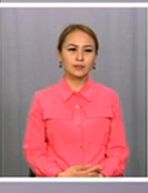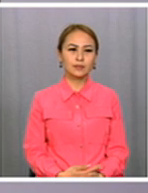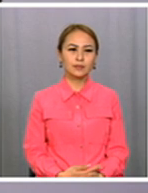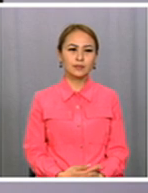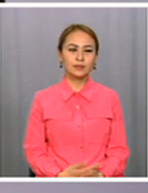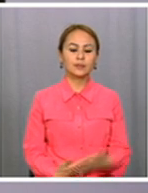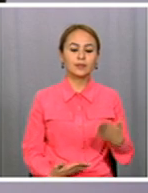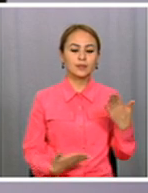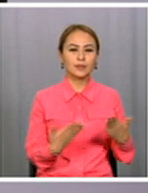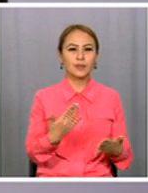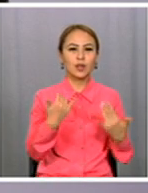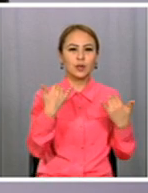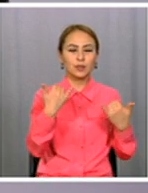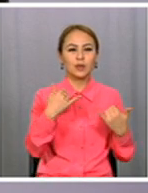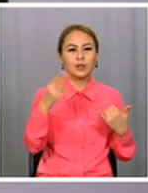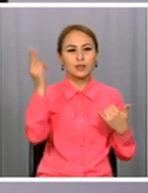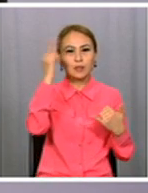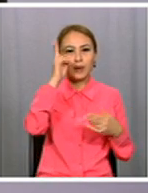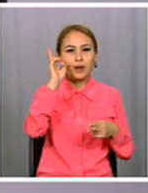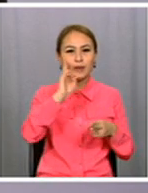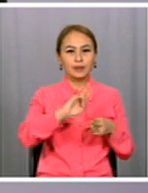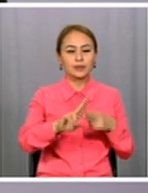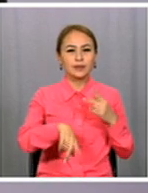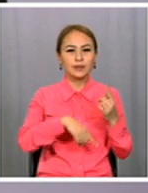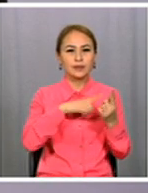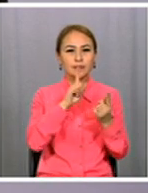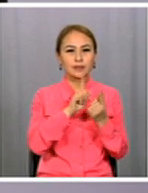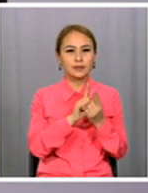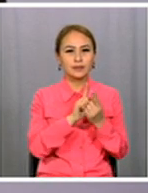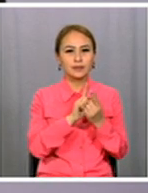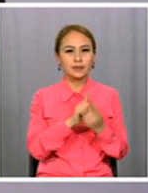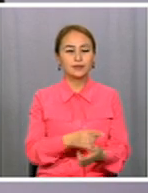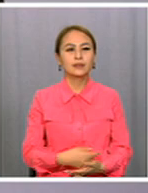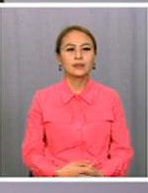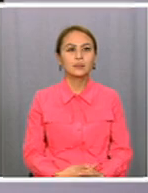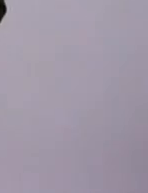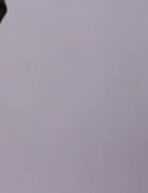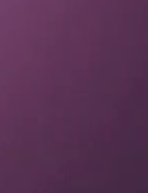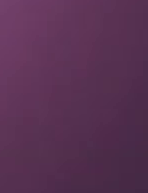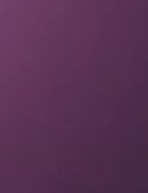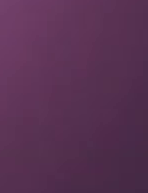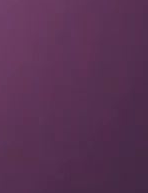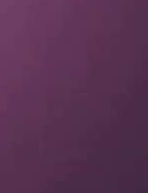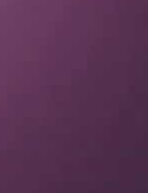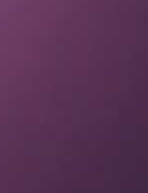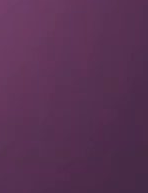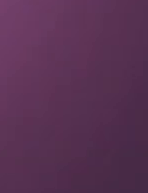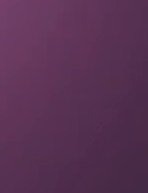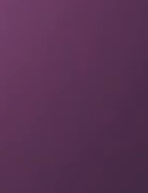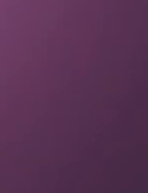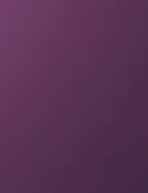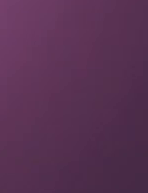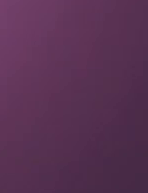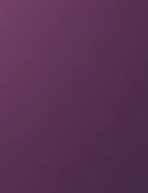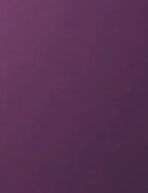Ендеше, бүгінгі сабағымыз осымен аяқталды. Келесі көріскенше сау болыңыздар.